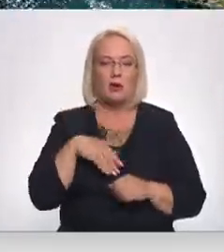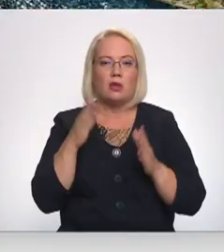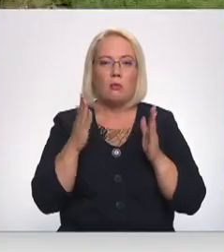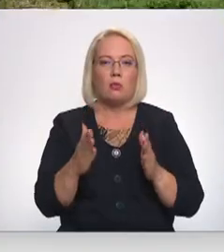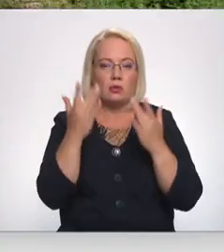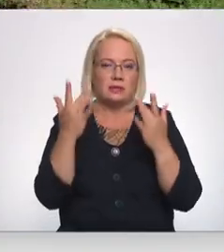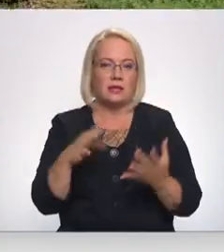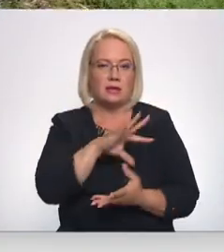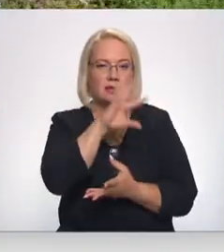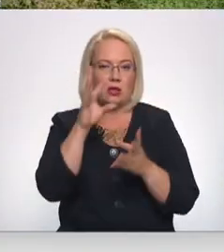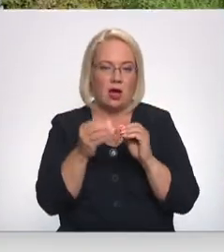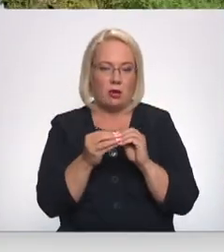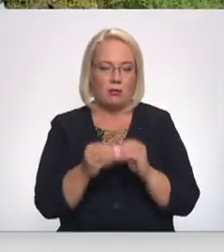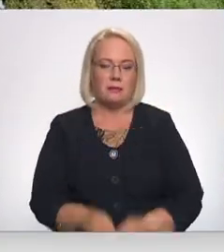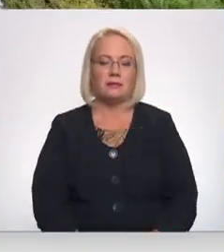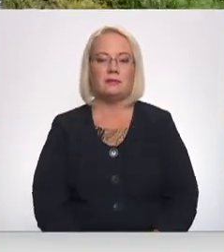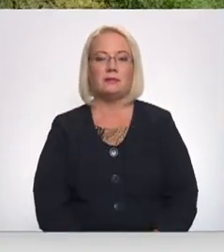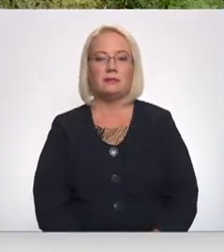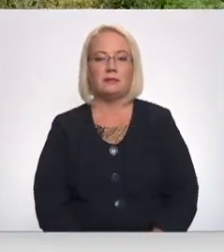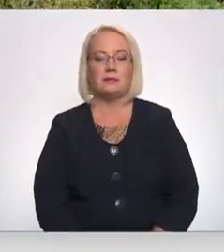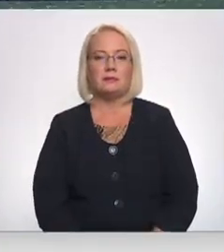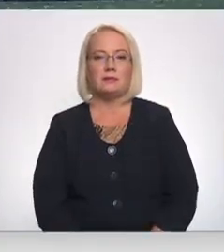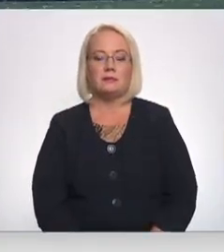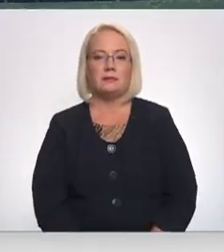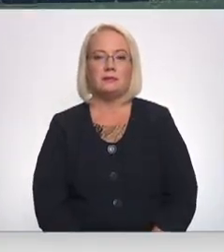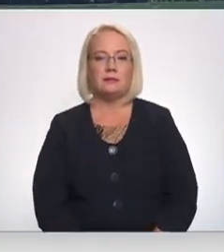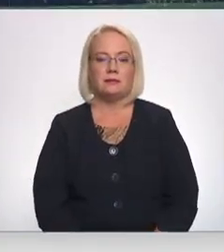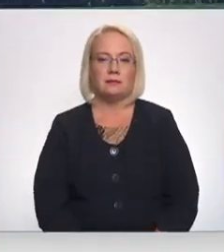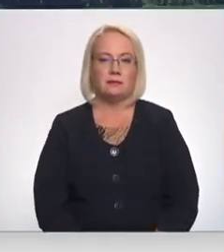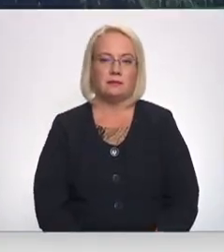secinājumi. Diana Aboltiņa, Mikus Andersons, Zemgales reģionālā televīzija.